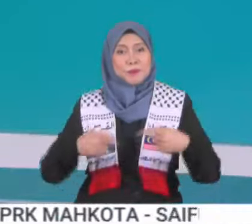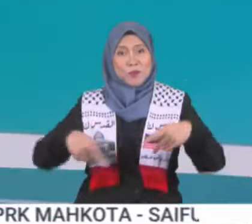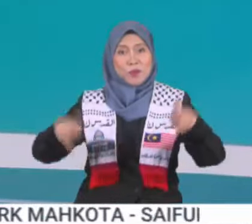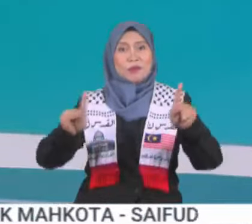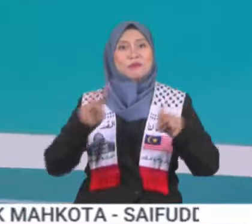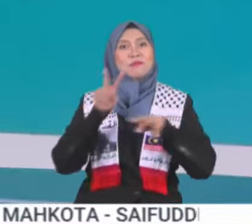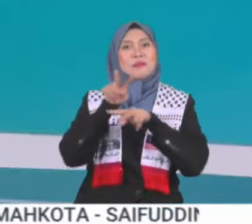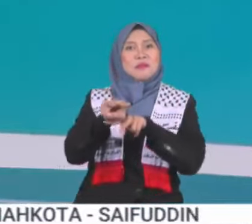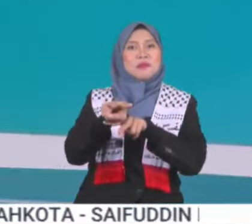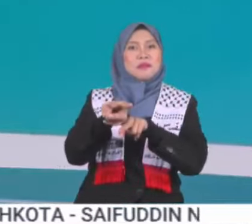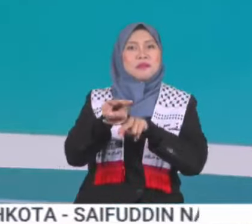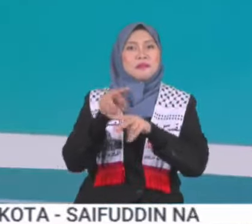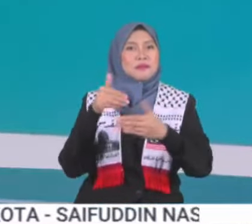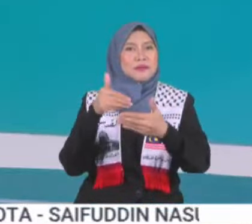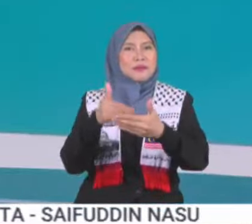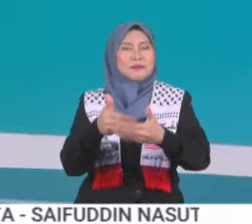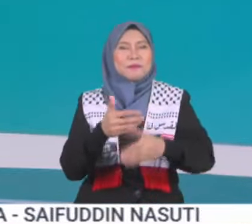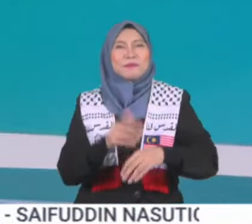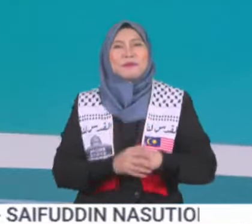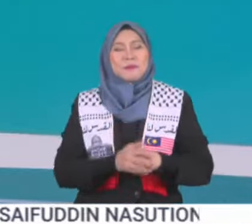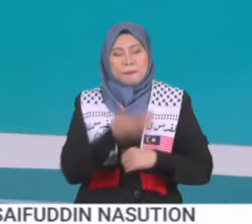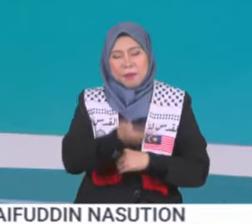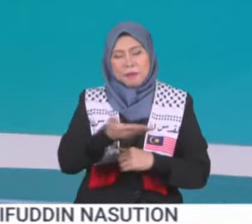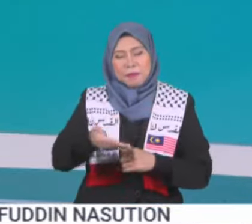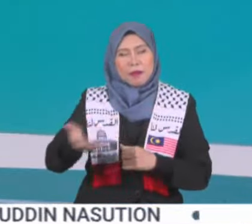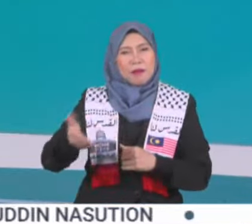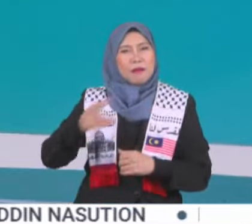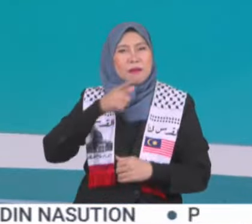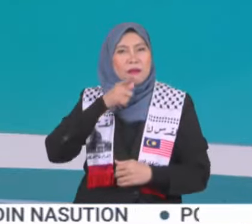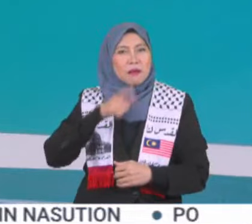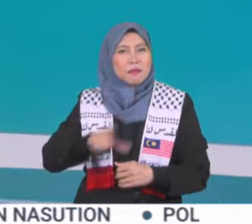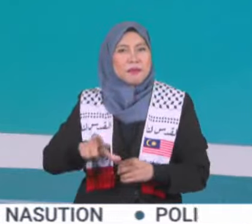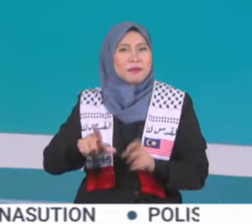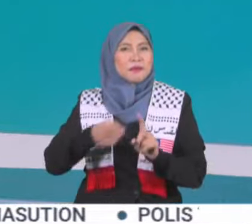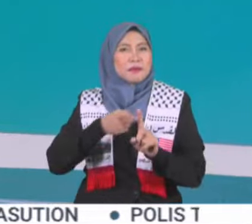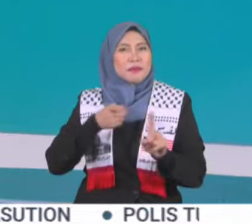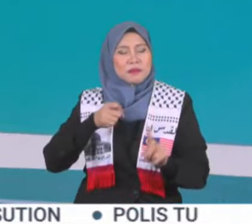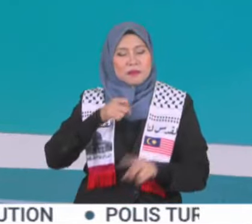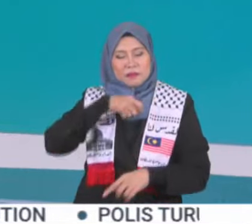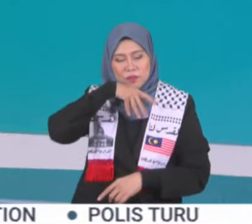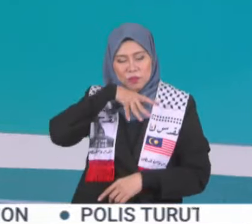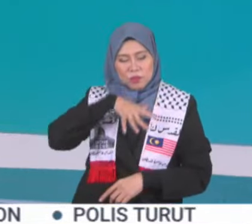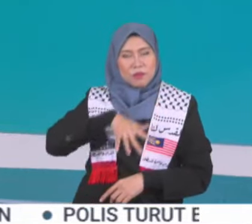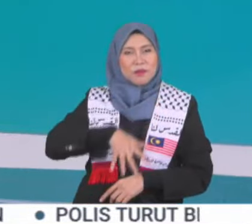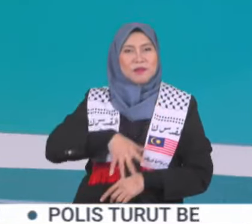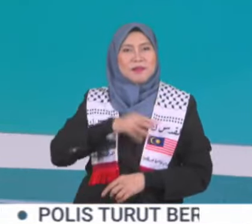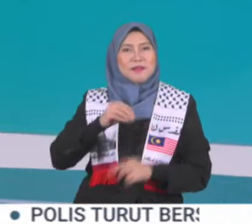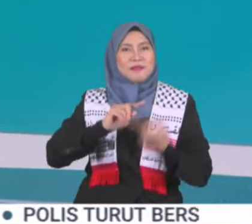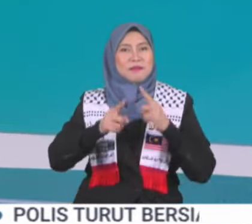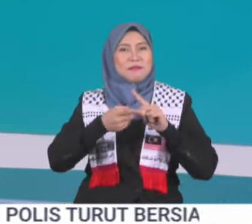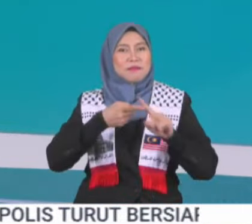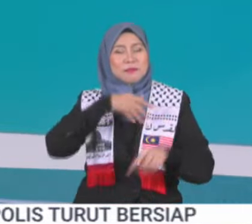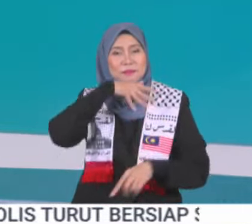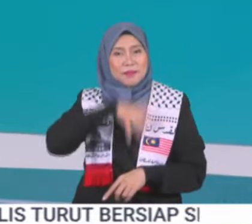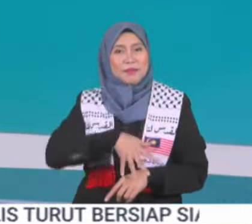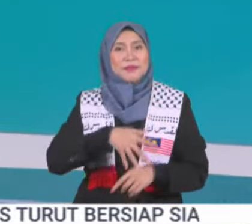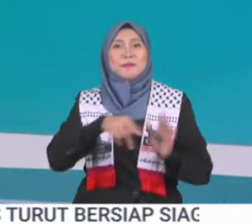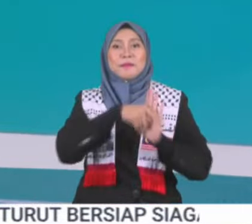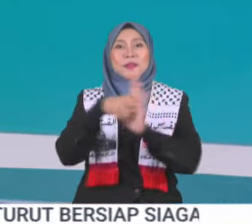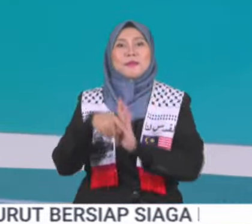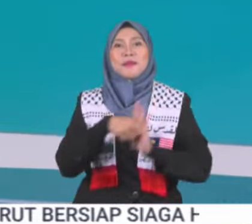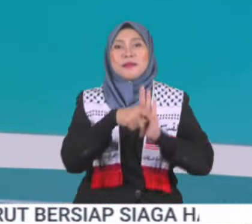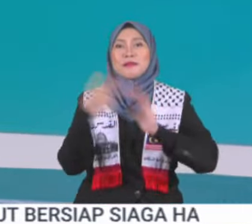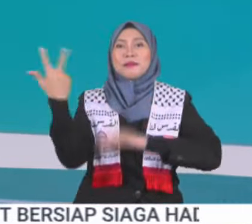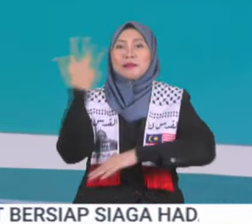berpeluang menyaksikan dengan lebih dekat artifak peninggalan Rasulullah sallallahu alaihi wasallam dan sahabat baginda. Pameran